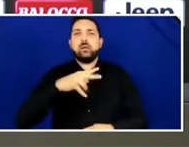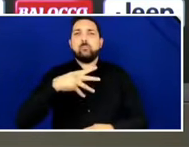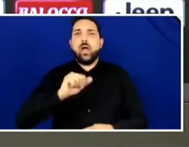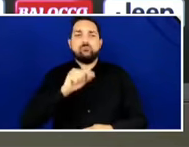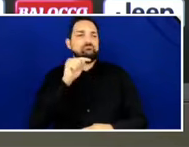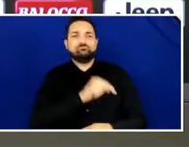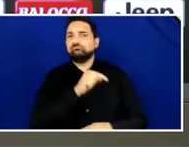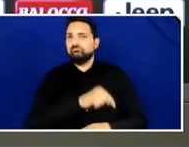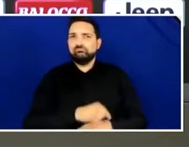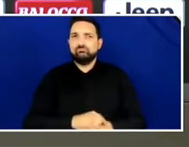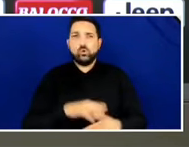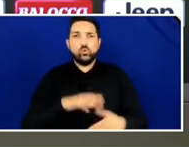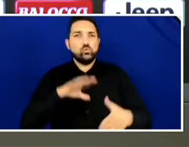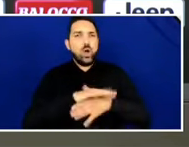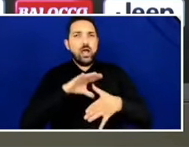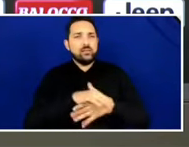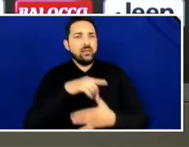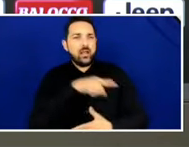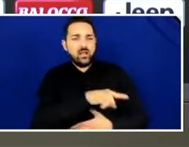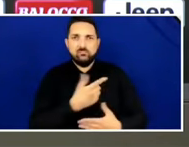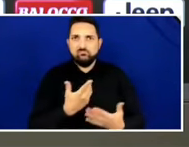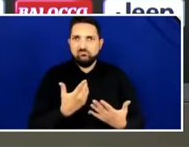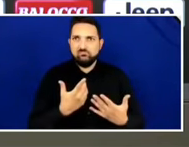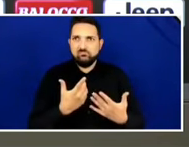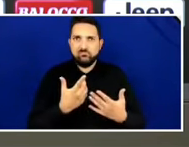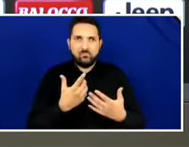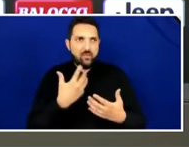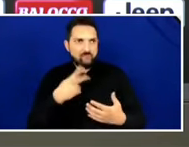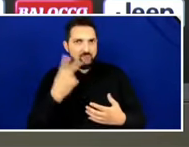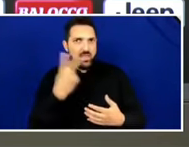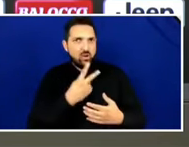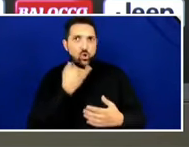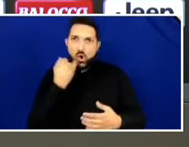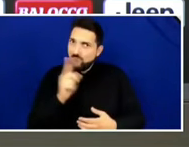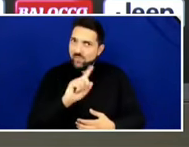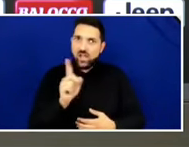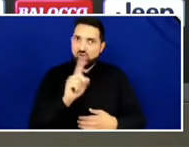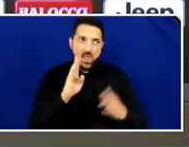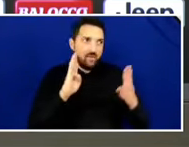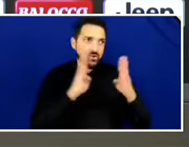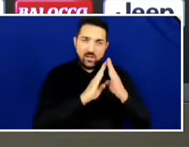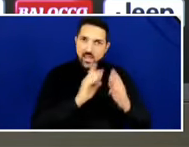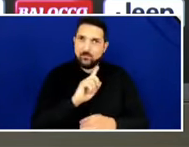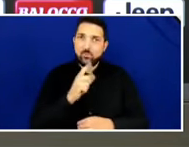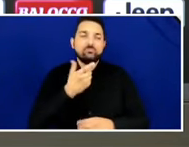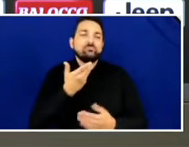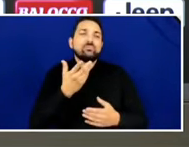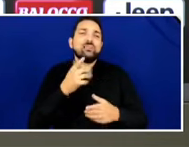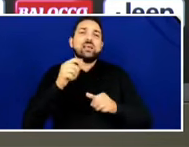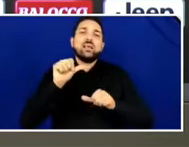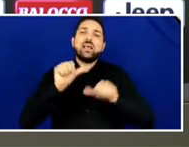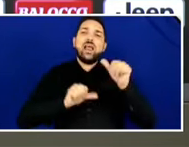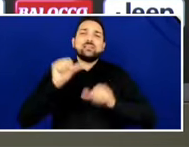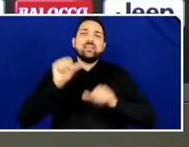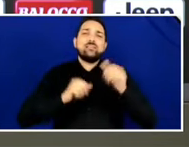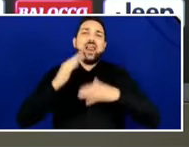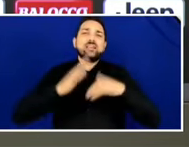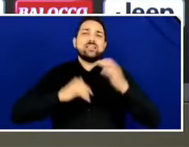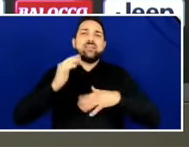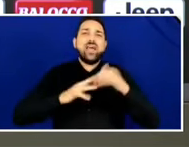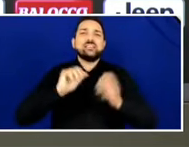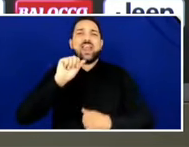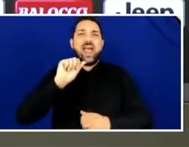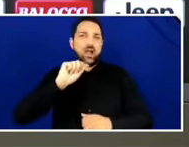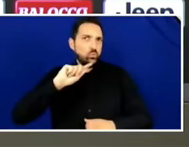Eh Sicuramente complicata da affrontare come tutte le squadre di serie A e noi fare una grande prestazione domani davanti al